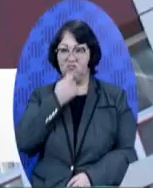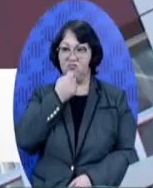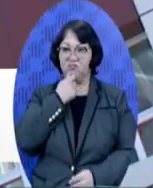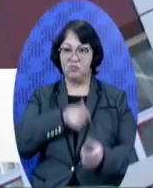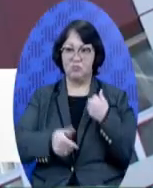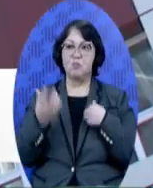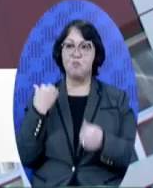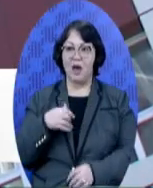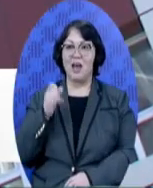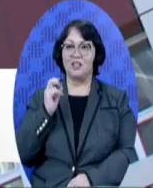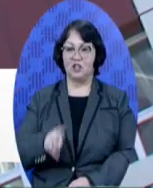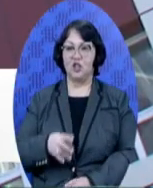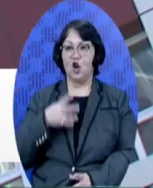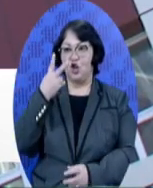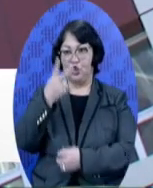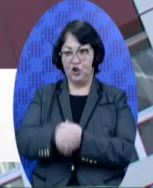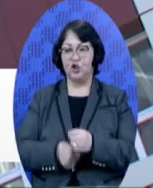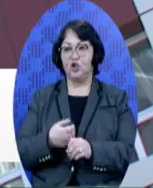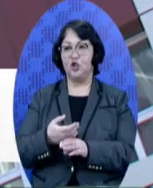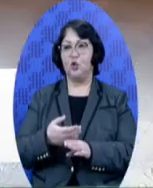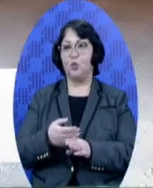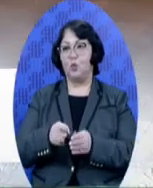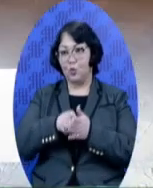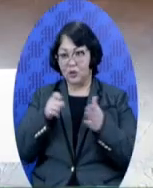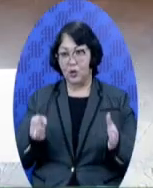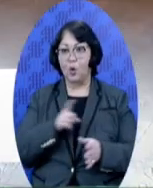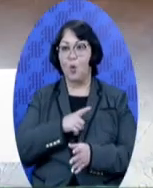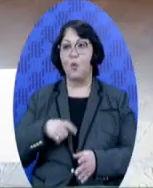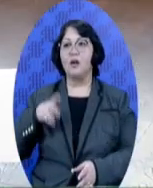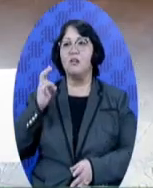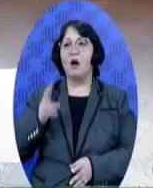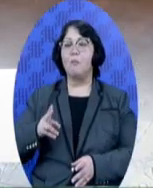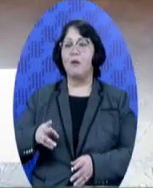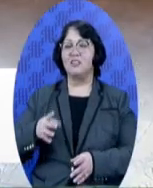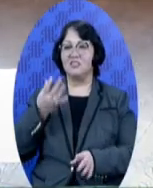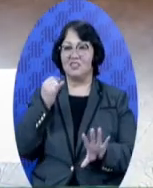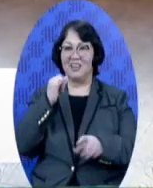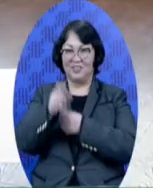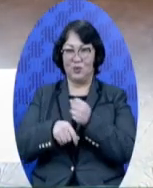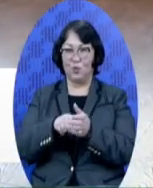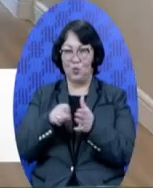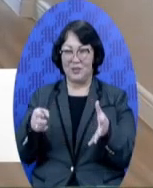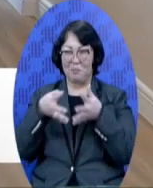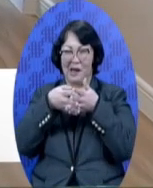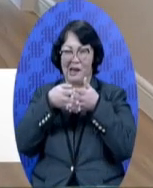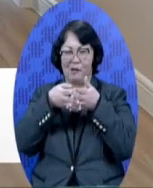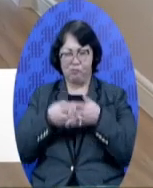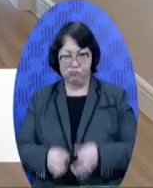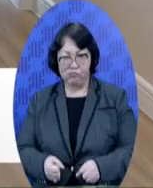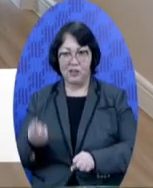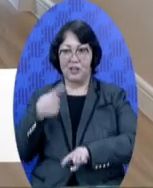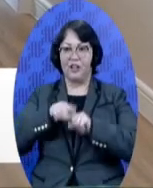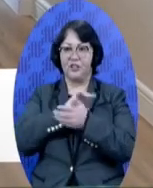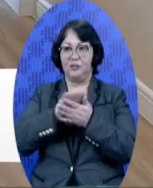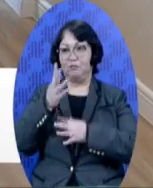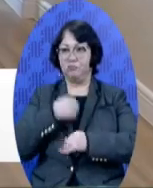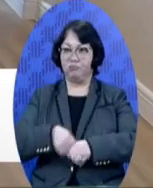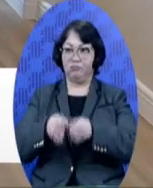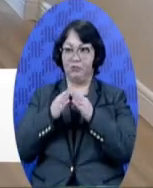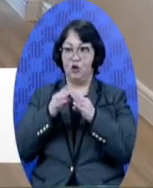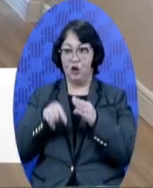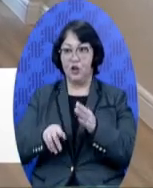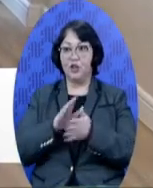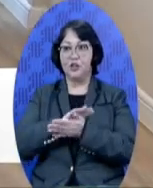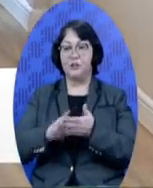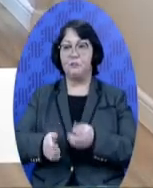хөрхи. Харин өнгөрсөн 2 жилийн хугацаанд хувийн компани 60 жил амьдарсан байрыг нь дахин төлүүлжээ. Бүтээн байгуулалтын ажил дуусч өнөөдөр